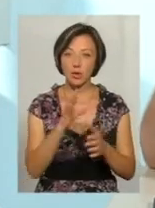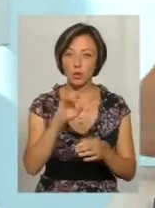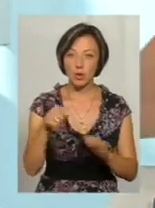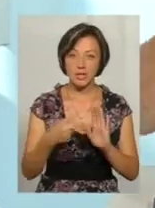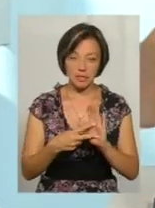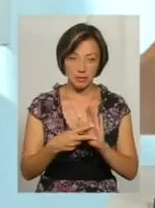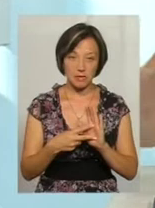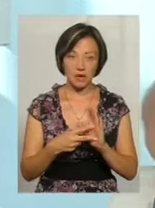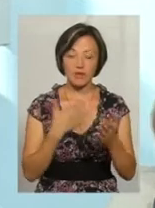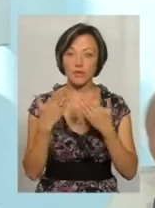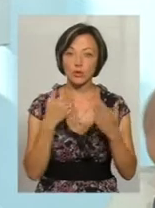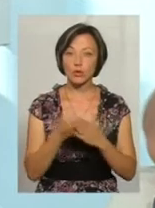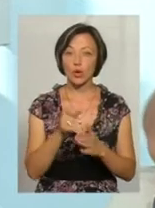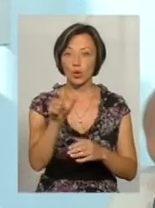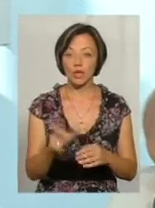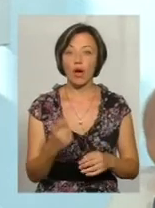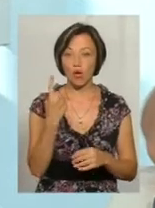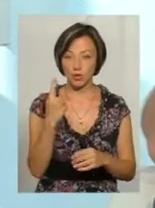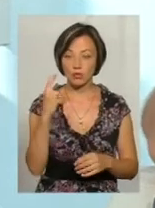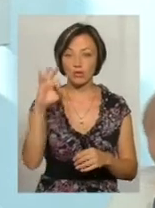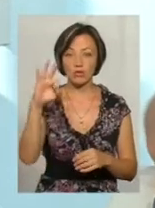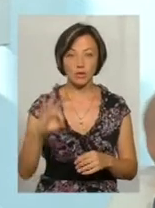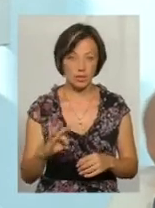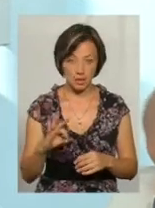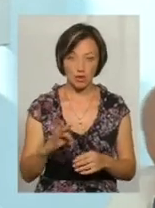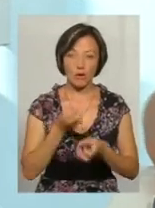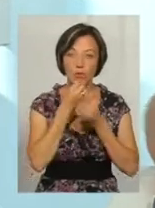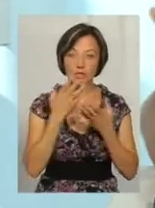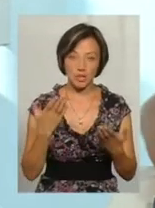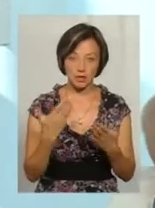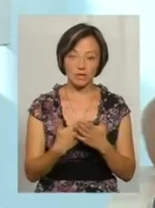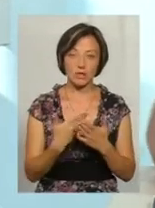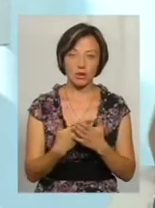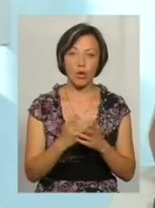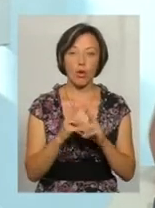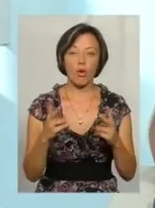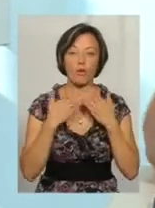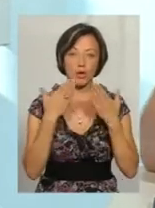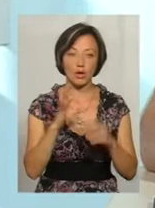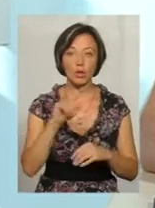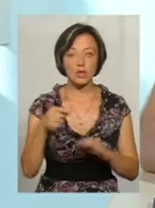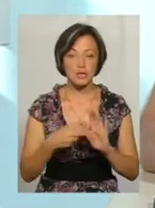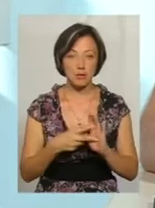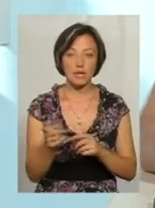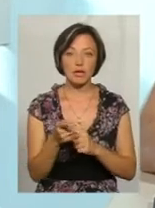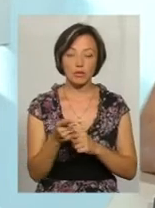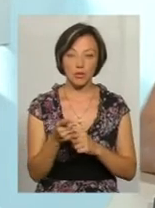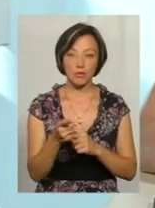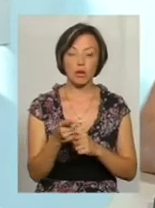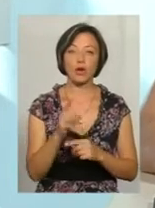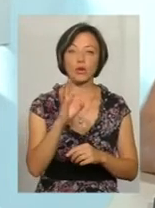Це відношення людей. Якщо один, це 100% відношення позитивне, скажімо, тих, кого опитували. 0,7. Тернопільська